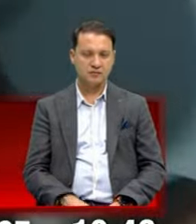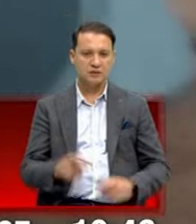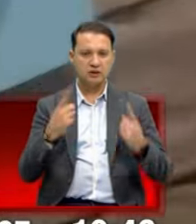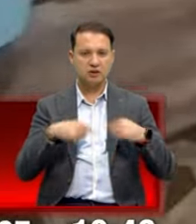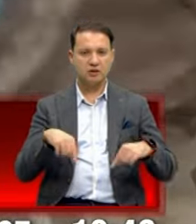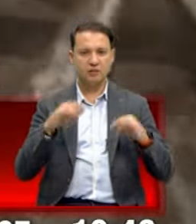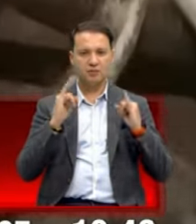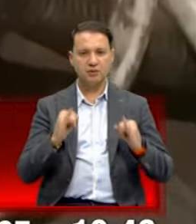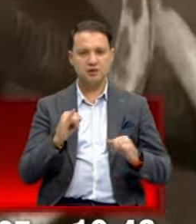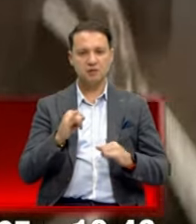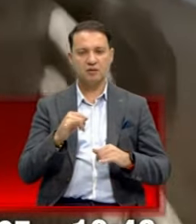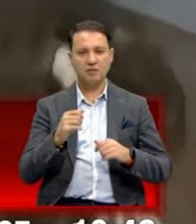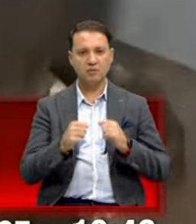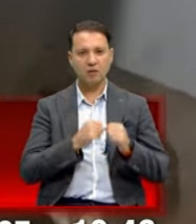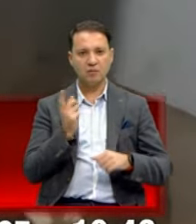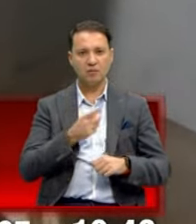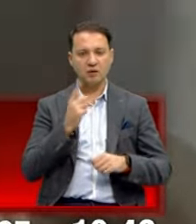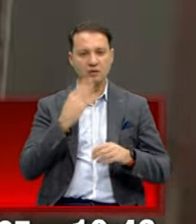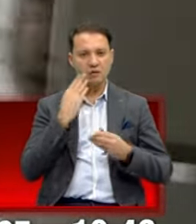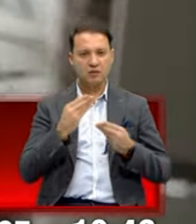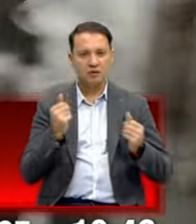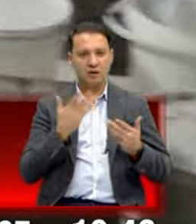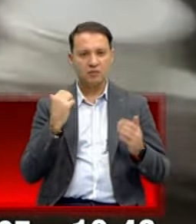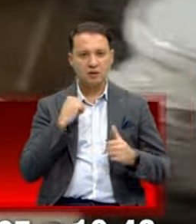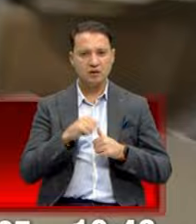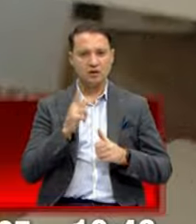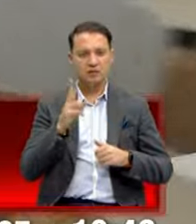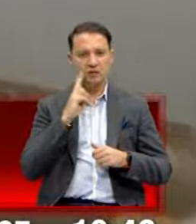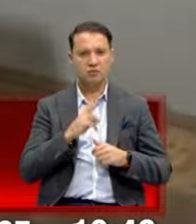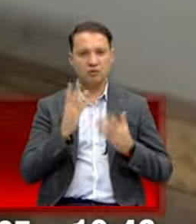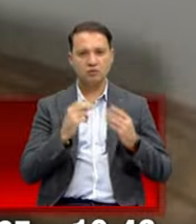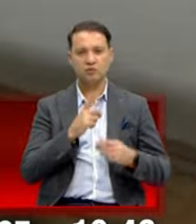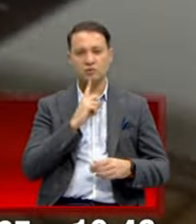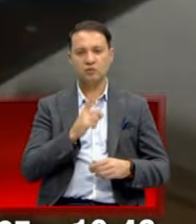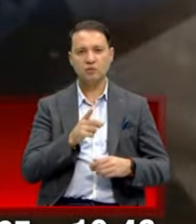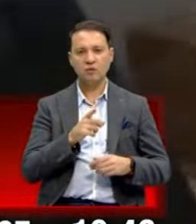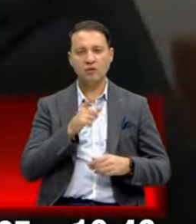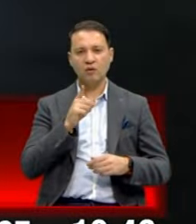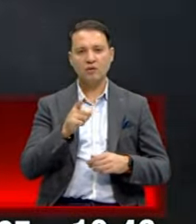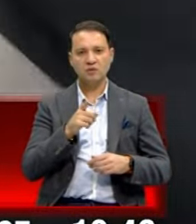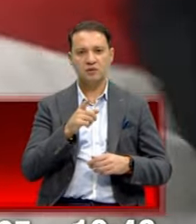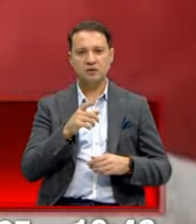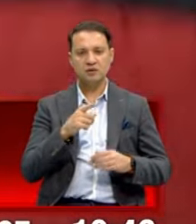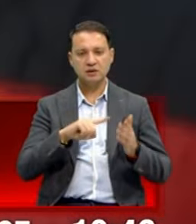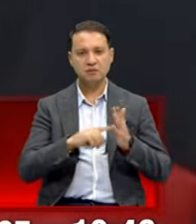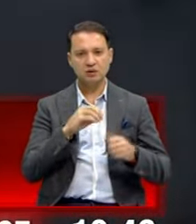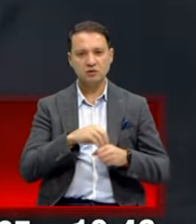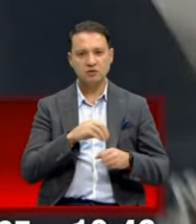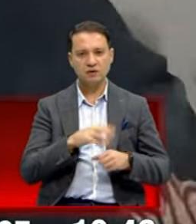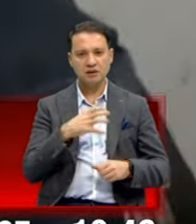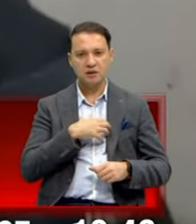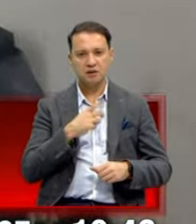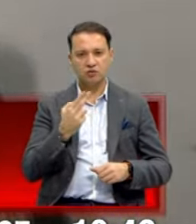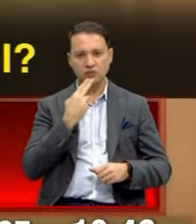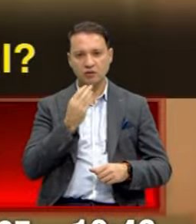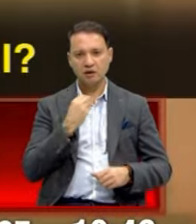Etraf pislik içinde, makinelerse paslı ama yine de hijyenik olduğunu iddia ediyor. Öyle ki bunu ispatlamak için kendisi